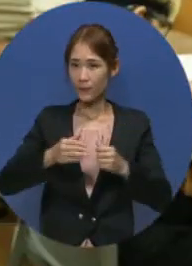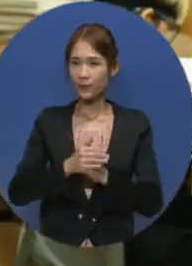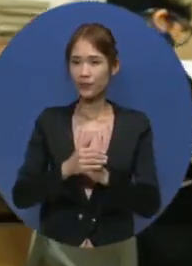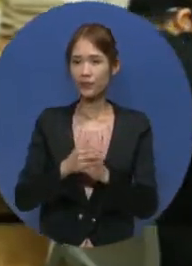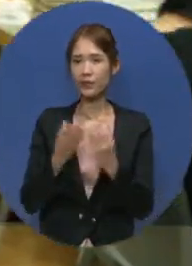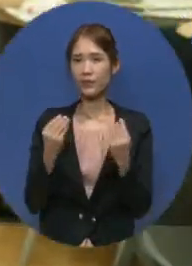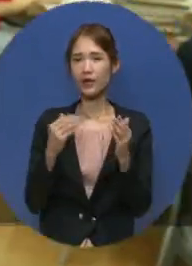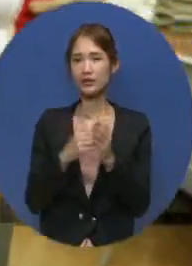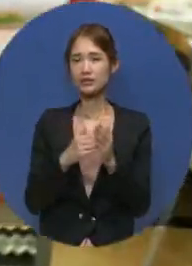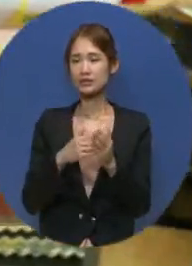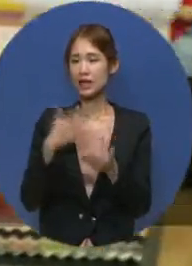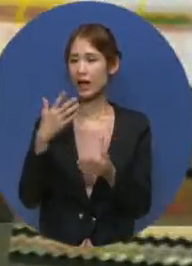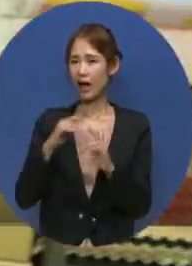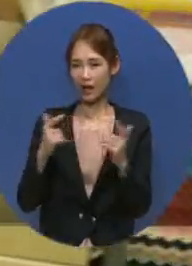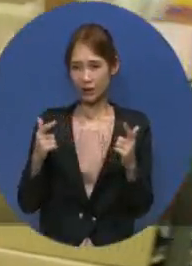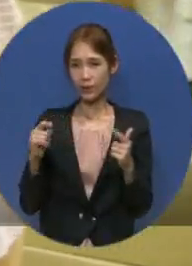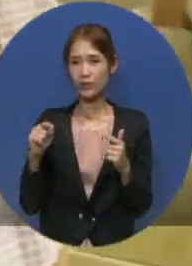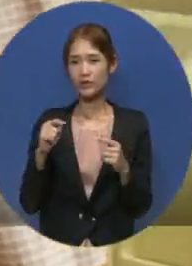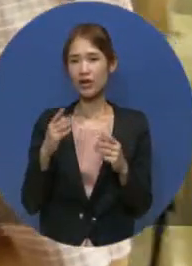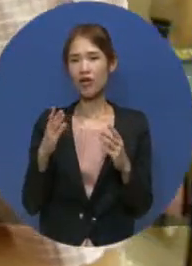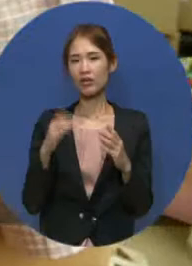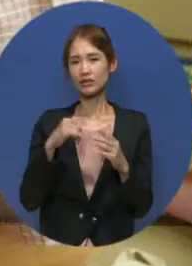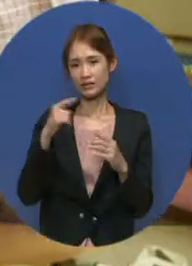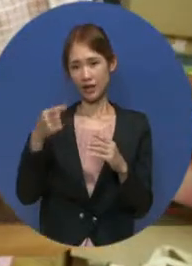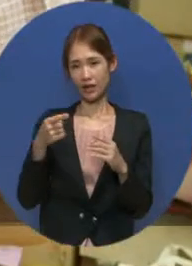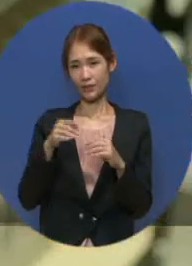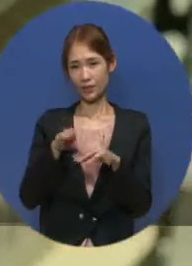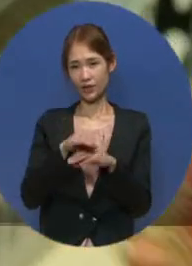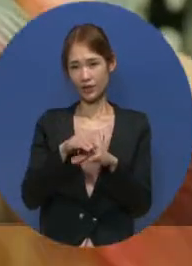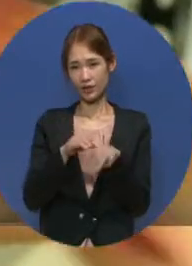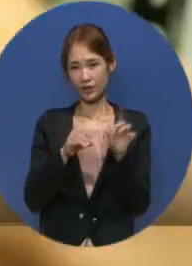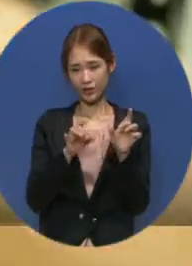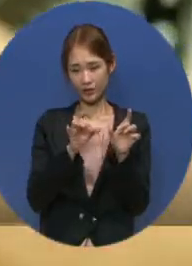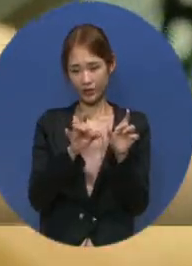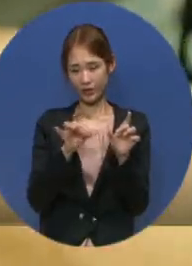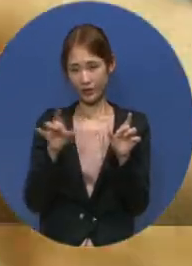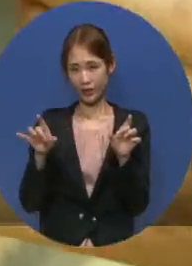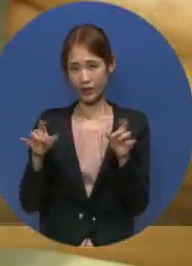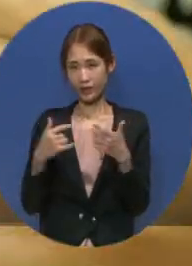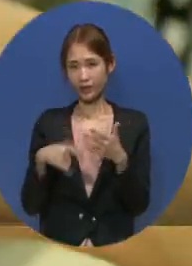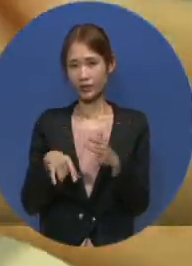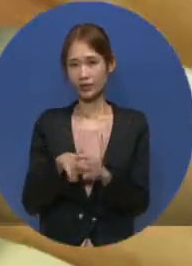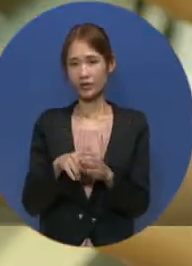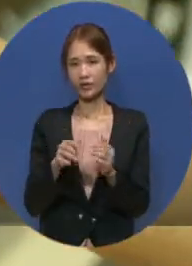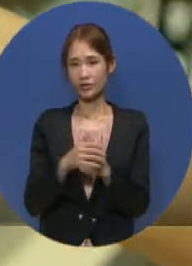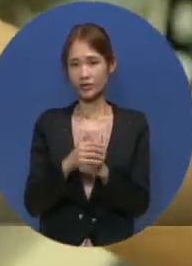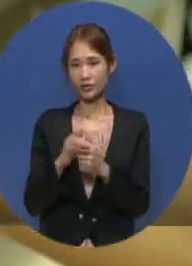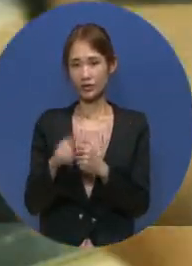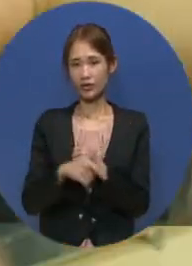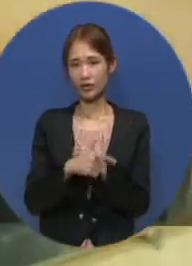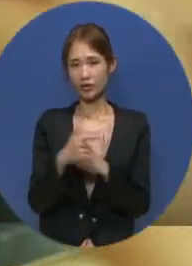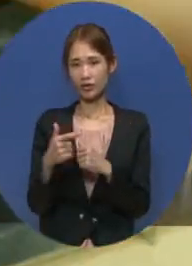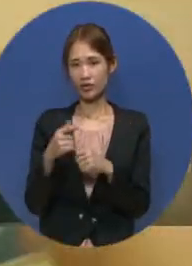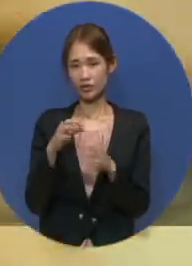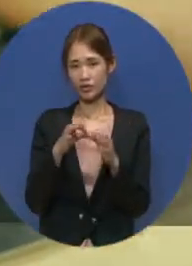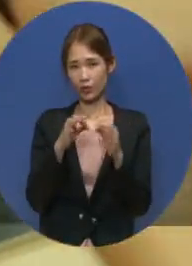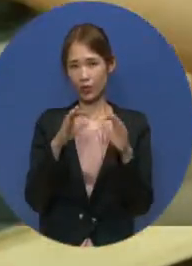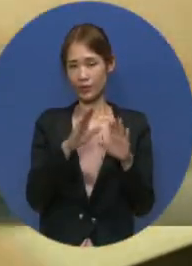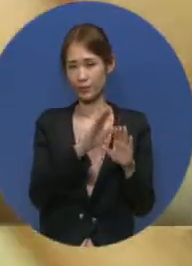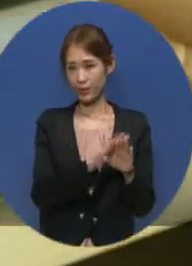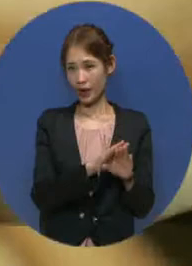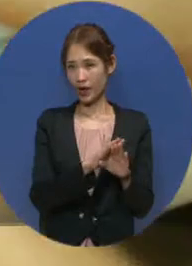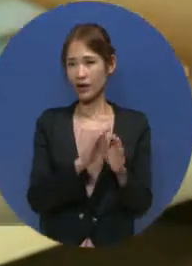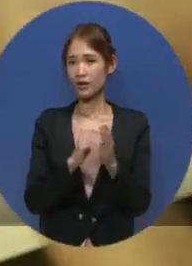접어서 끝나는 게 아니라 접어서 이것을 이제 컴팩트하게 케이스에 넣게 하기 위해서 이렇게 프레스를 해서 하루 동안 이렇게 놓아둡니다. 그렇게